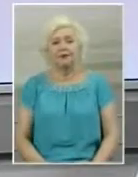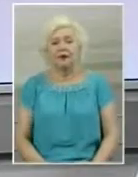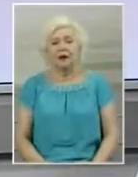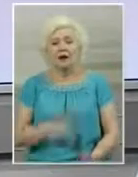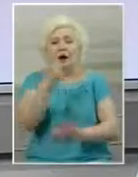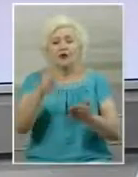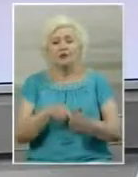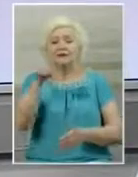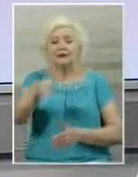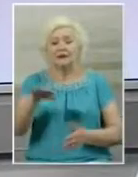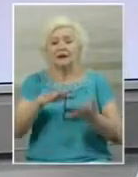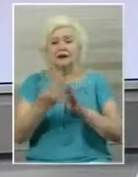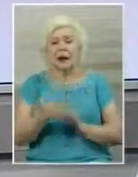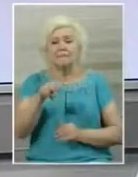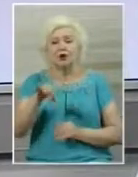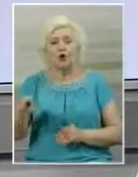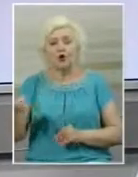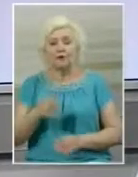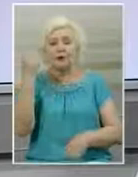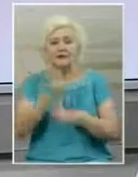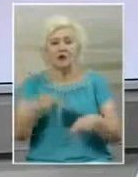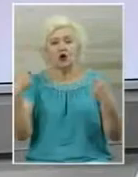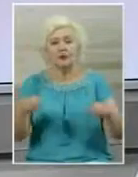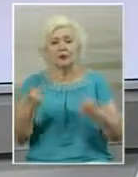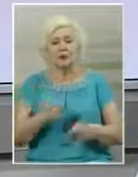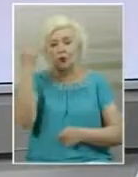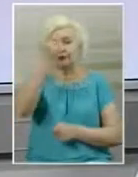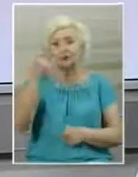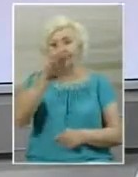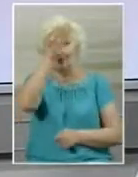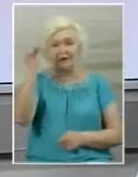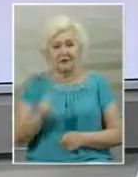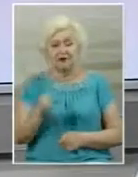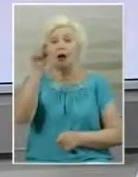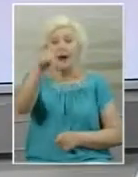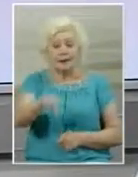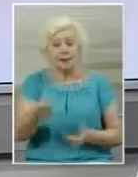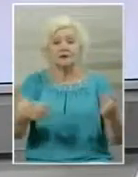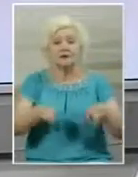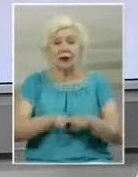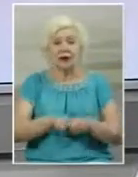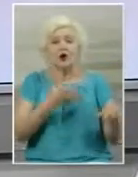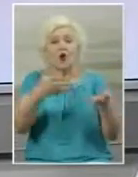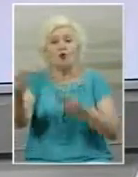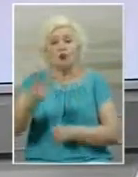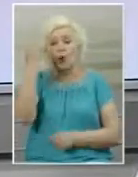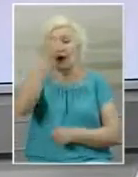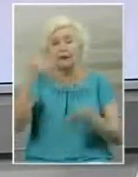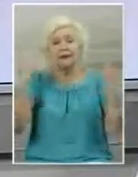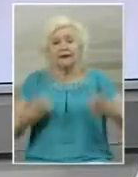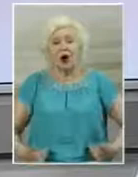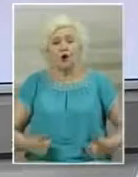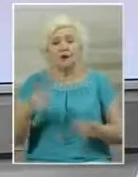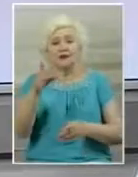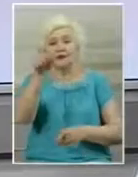У місті Таврійську та селищі Плодовому заборонили продаж спиртного вночі. Про це, а також про вплив алкоголю на організм